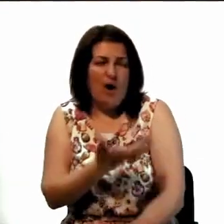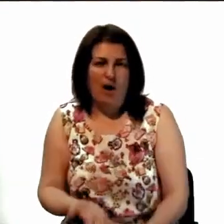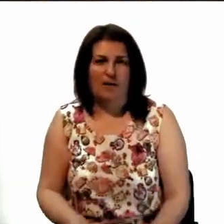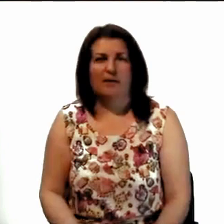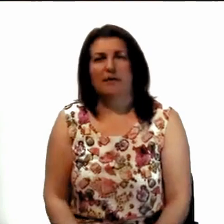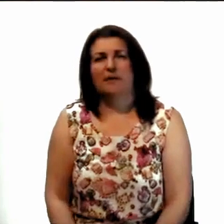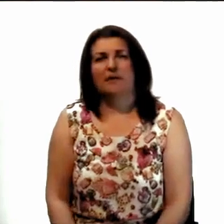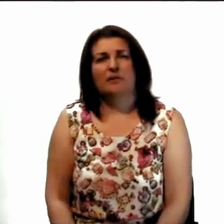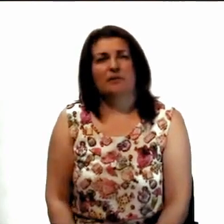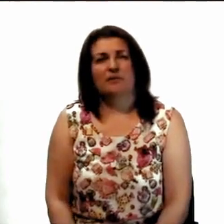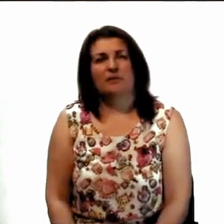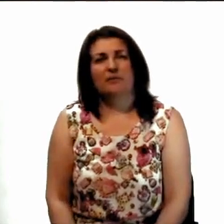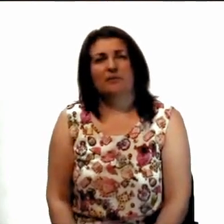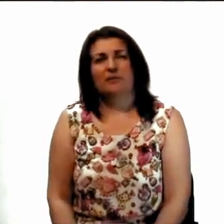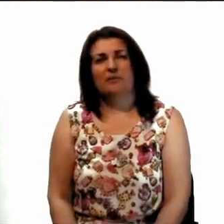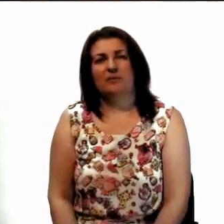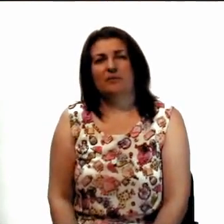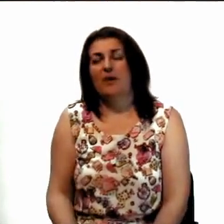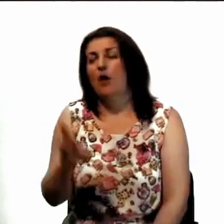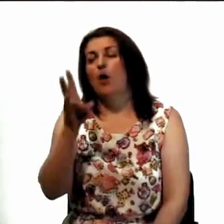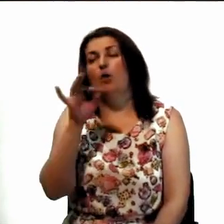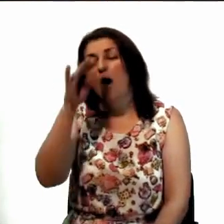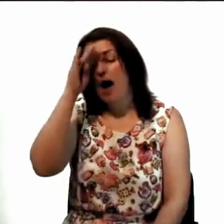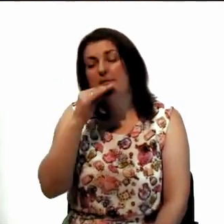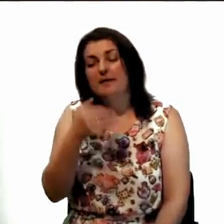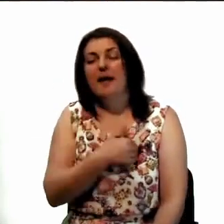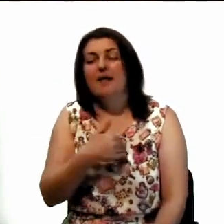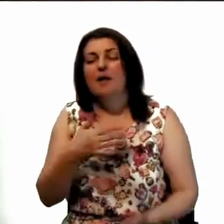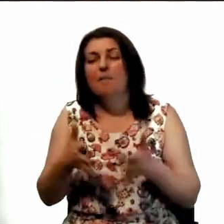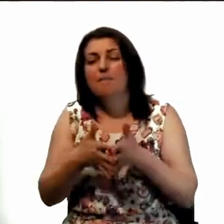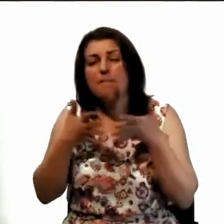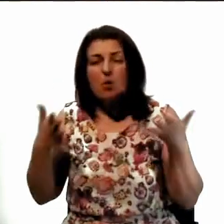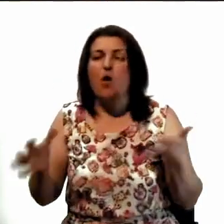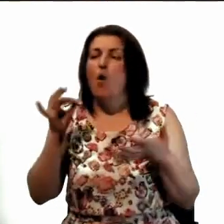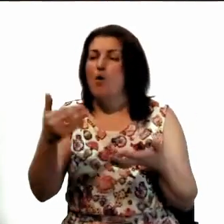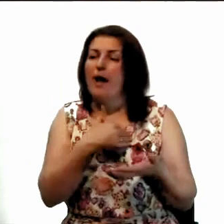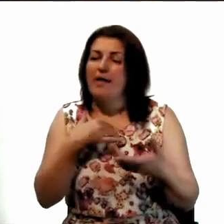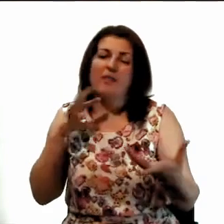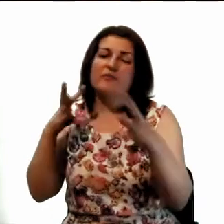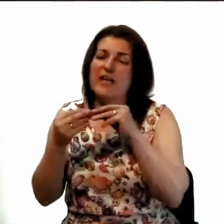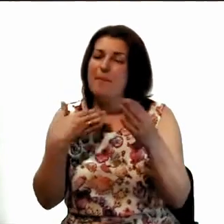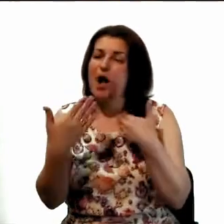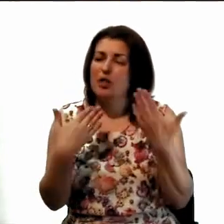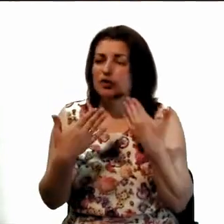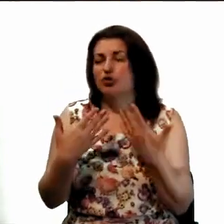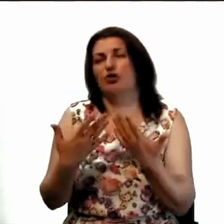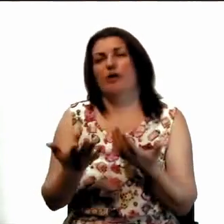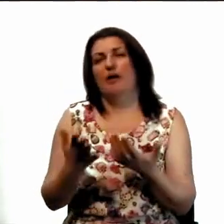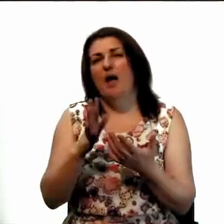Но отец хотел большего. Он хотел взаимоотношения, общения.